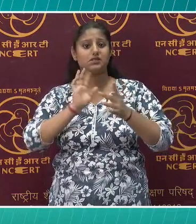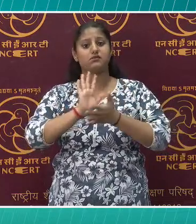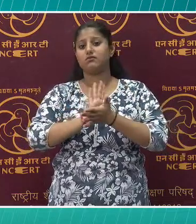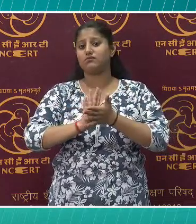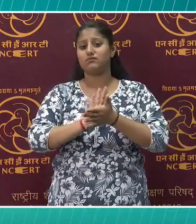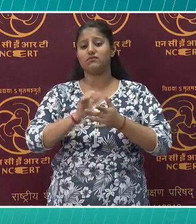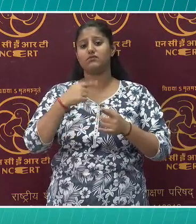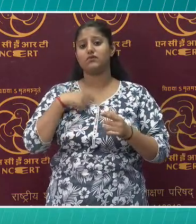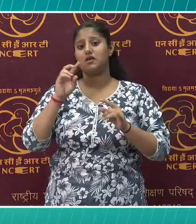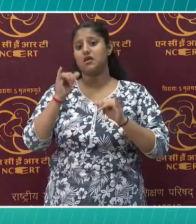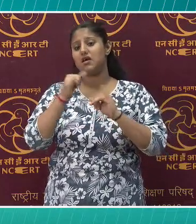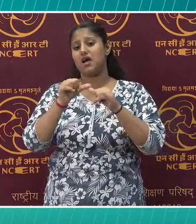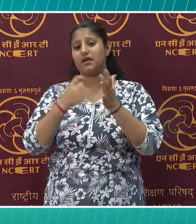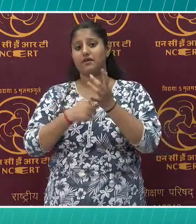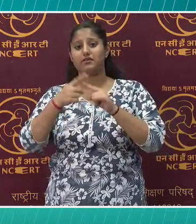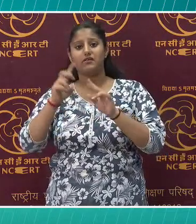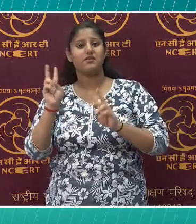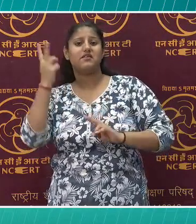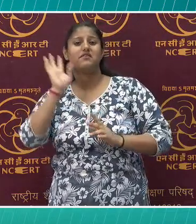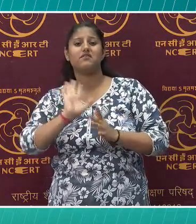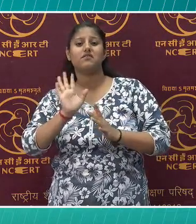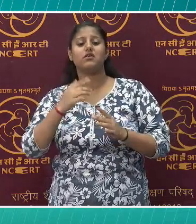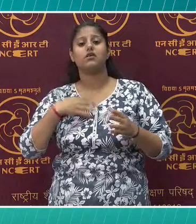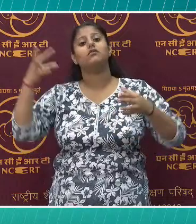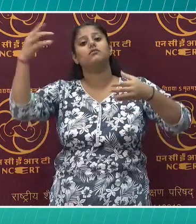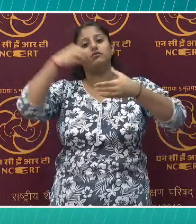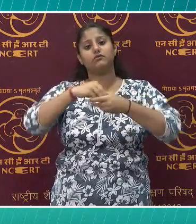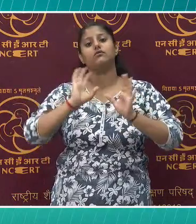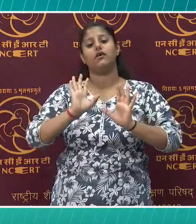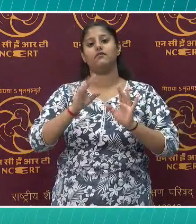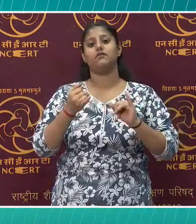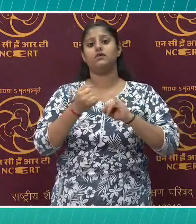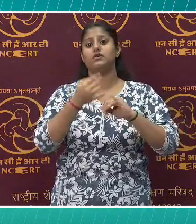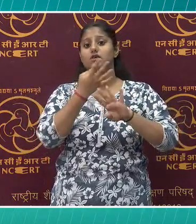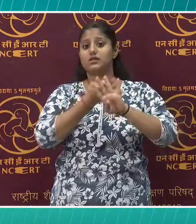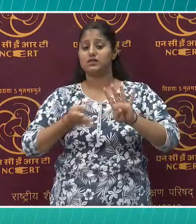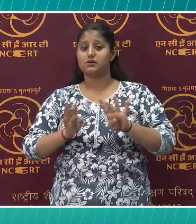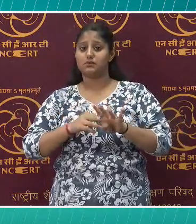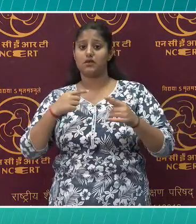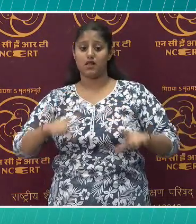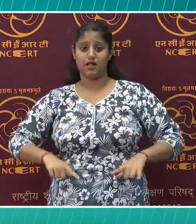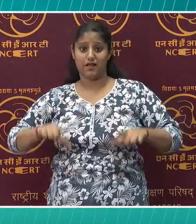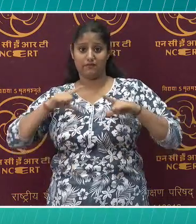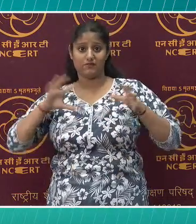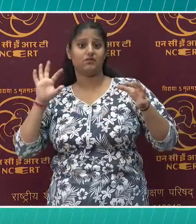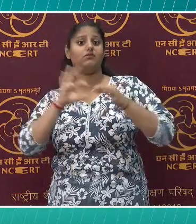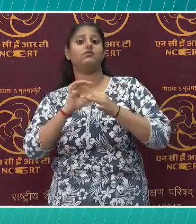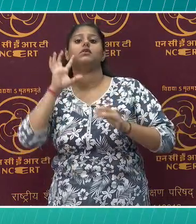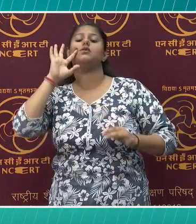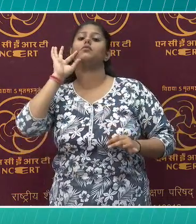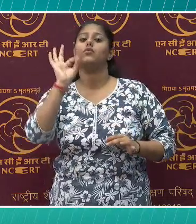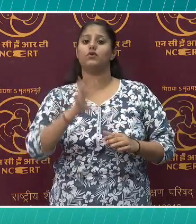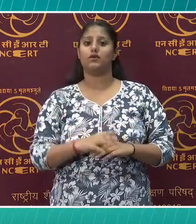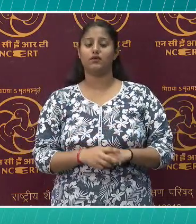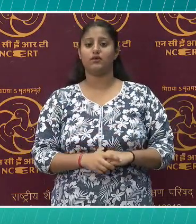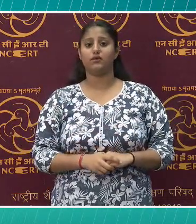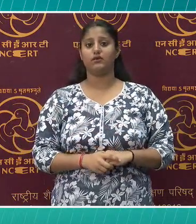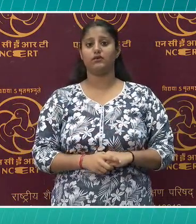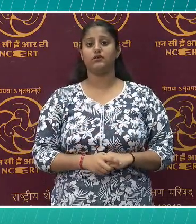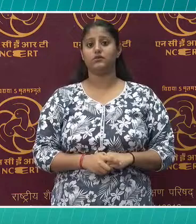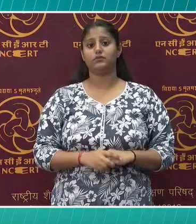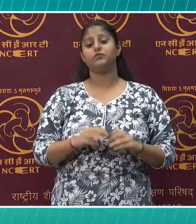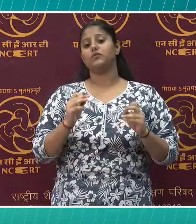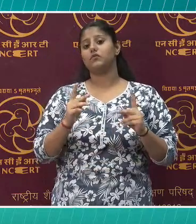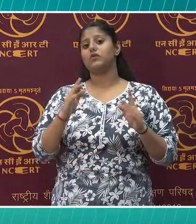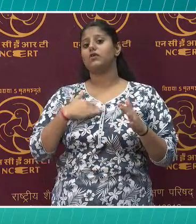कर रहे हैं, कोई अलग सी चीज़ नहीं है, बल्कि embodied है. ये हमारे जीवन का बहुत अभिन्न अंग है. So आगे